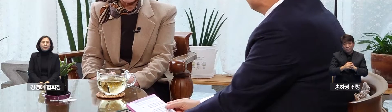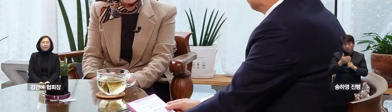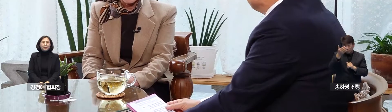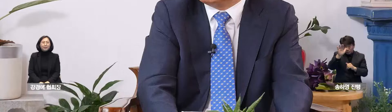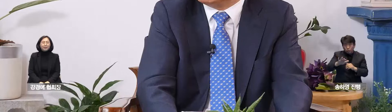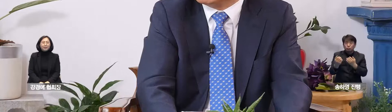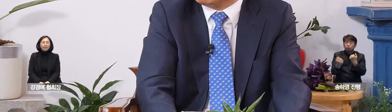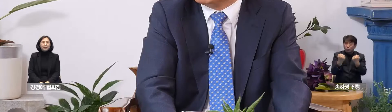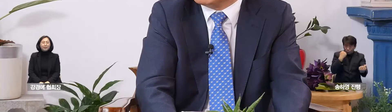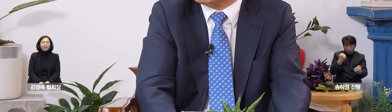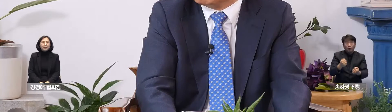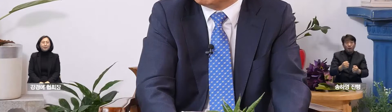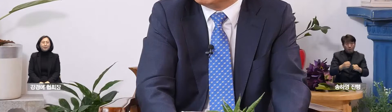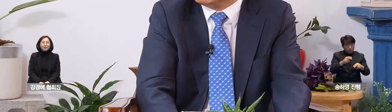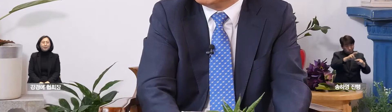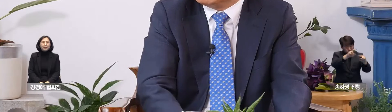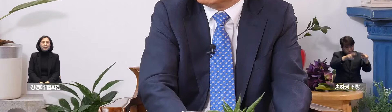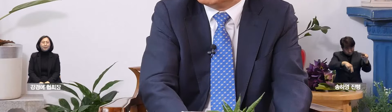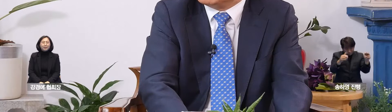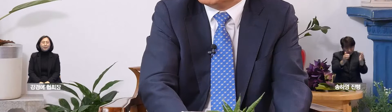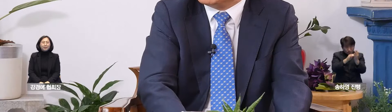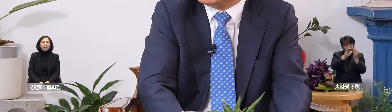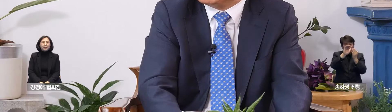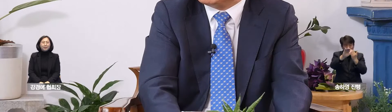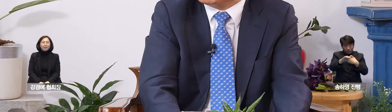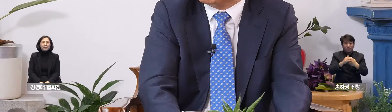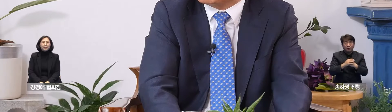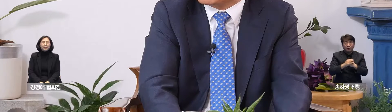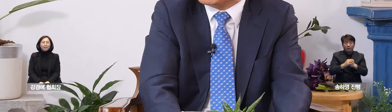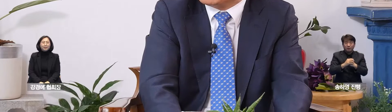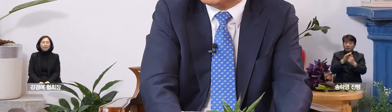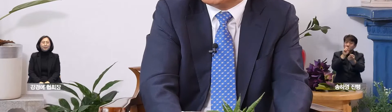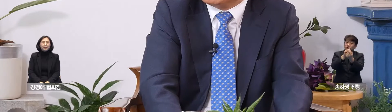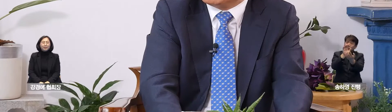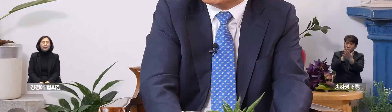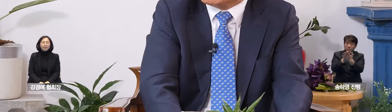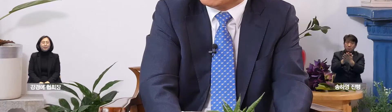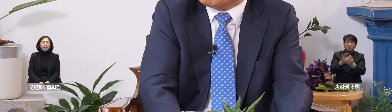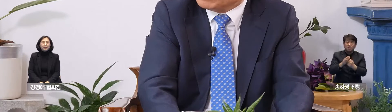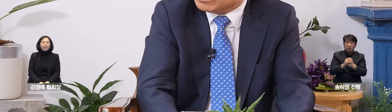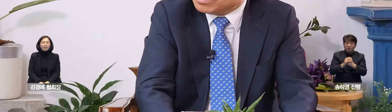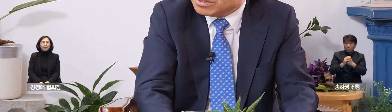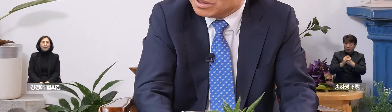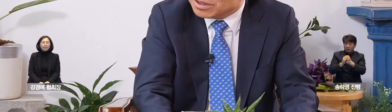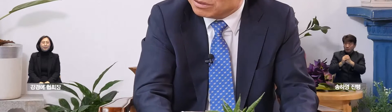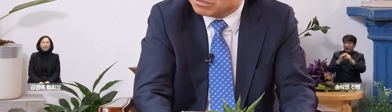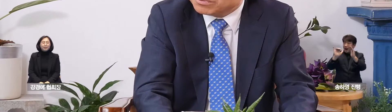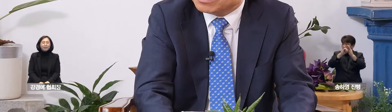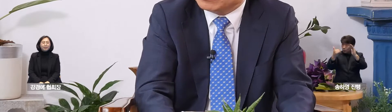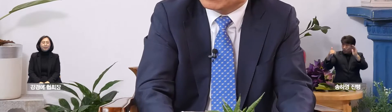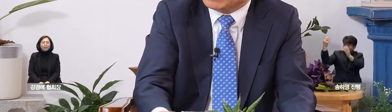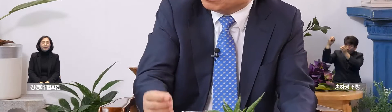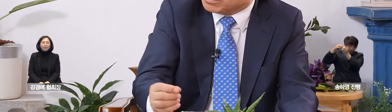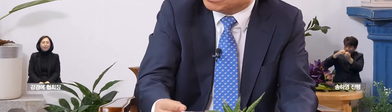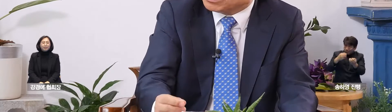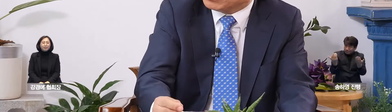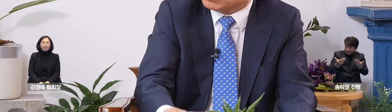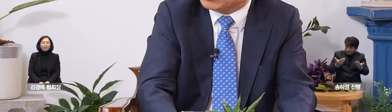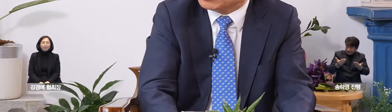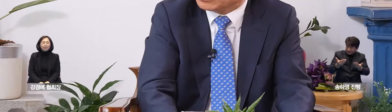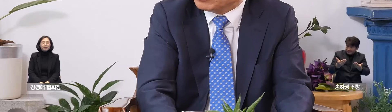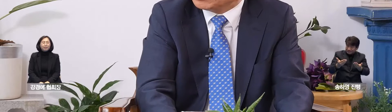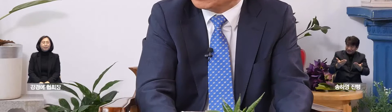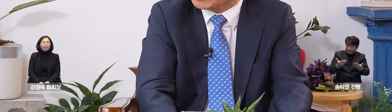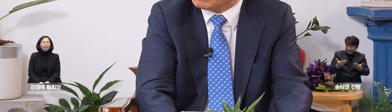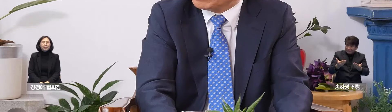그런데 중간에 그만두시고 나오셔가지고 직접 가업인지 아니면 이렇게